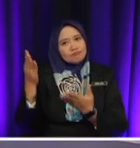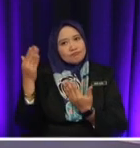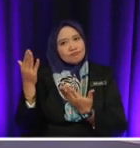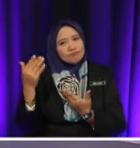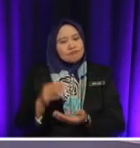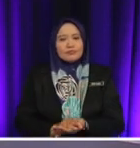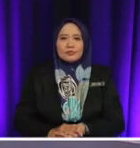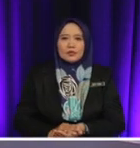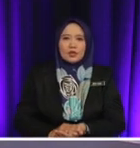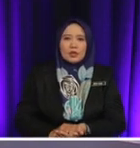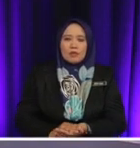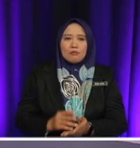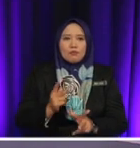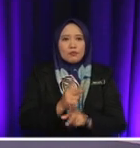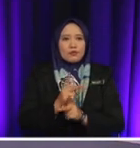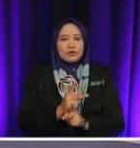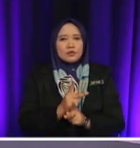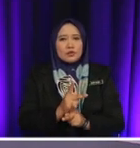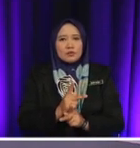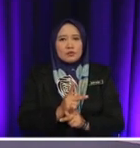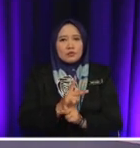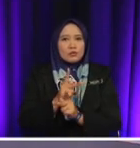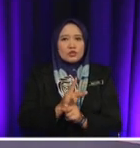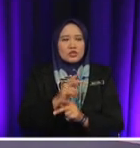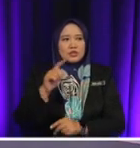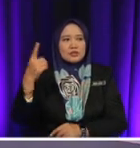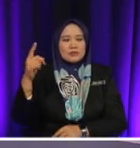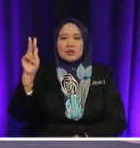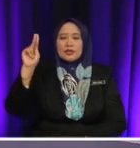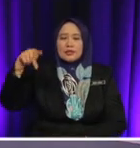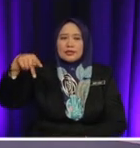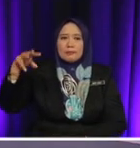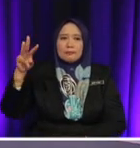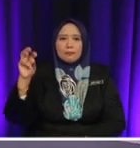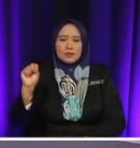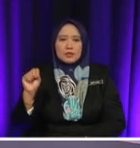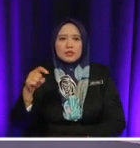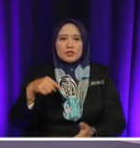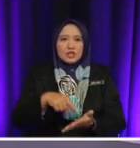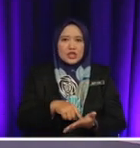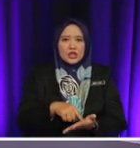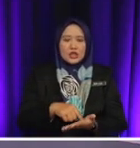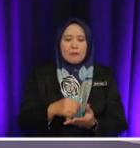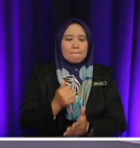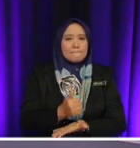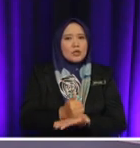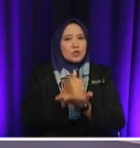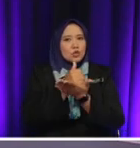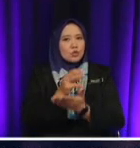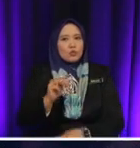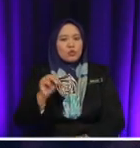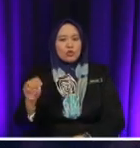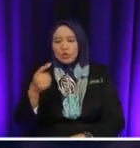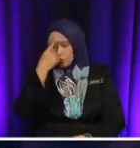KPS ini dapat membantu murid-murid di rumah bagaimana untuk menjawab kemahiran proses sains untuk bahagian a